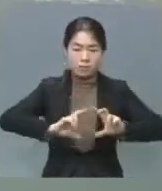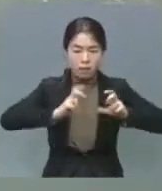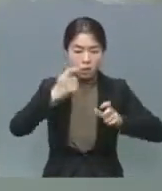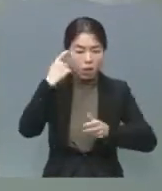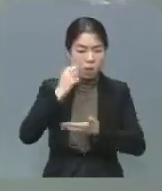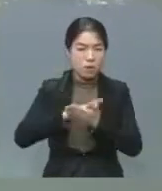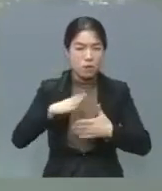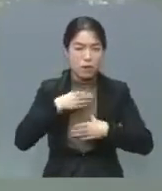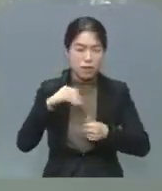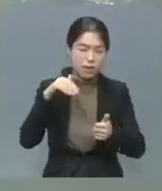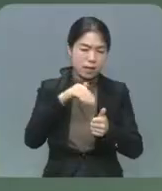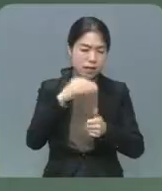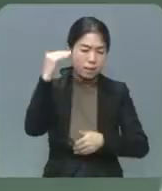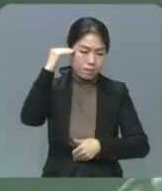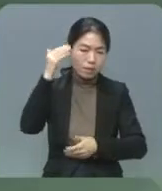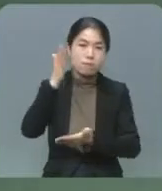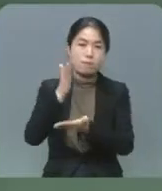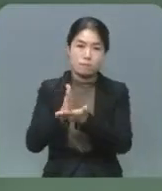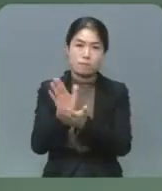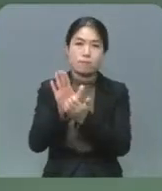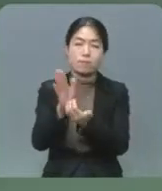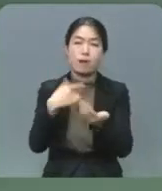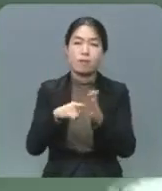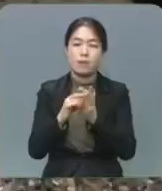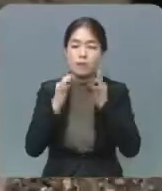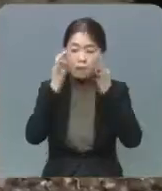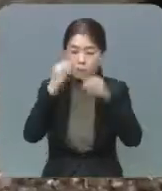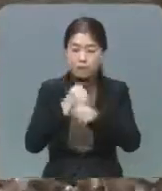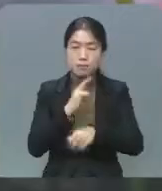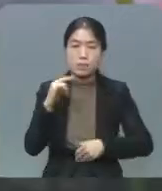안전을 해치지 못하도록 힘을 모으겠다 고 밝혔습니다